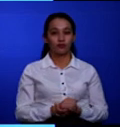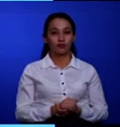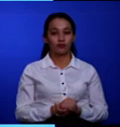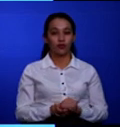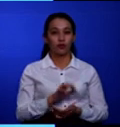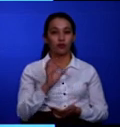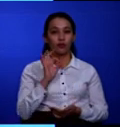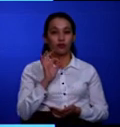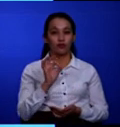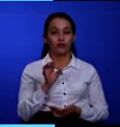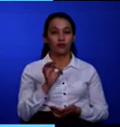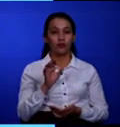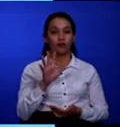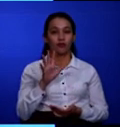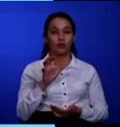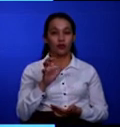To'g'ri